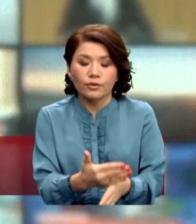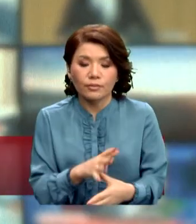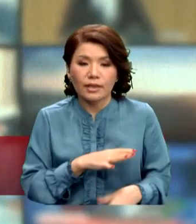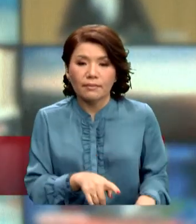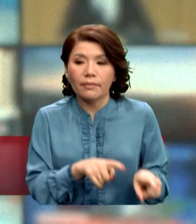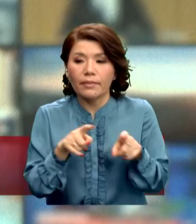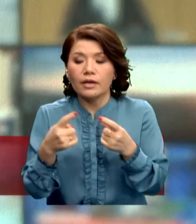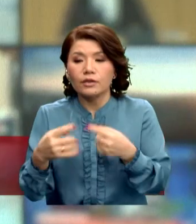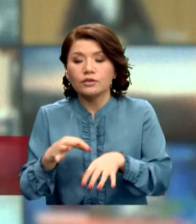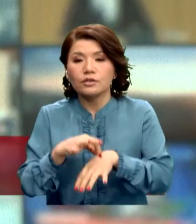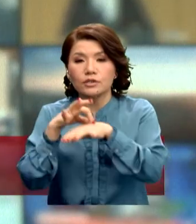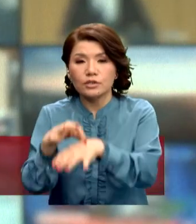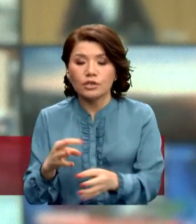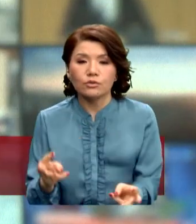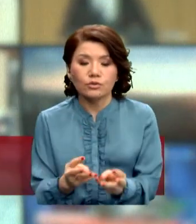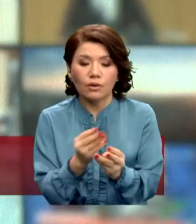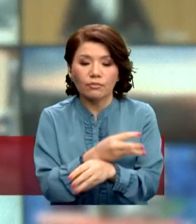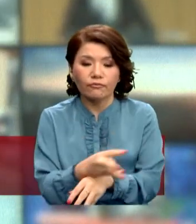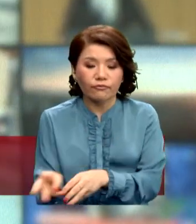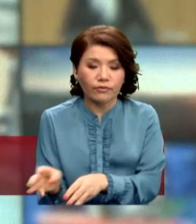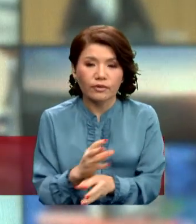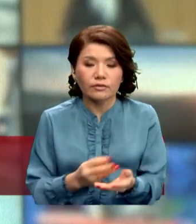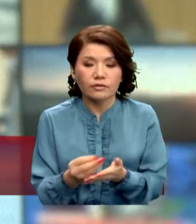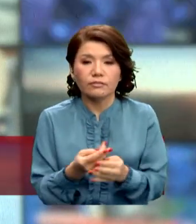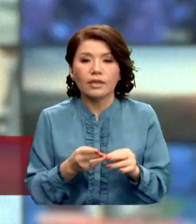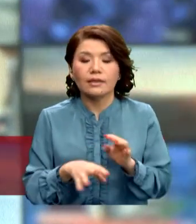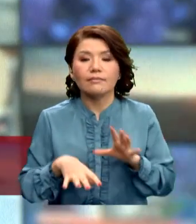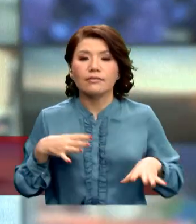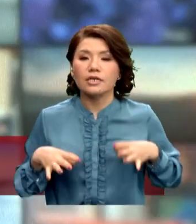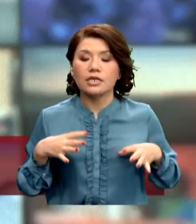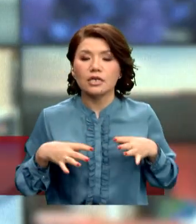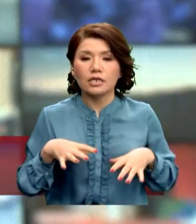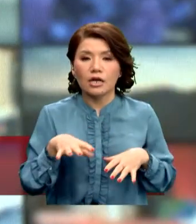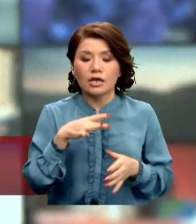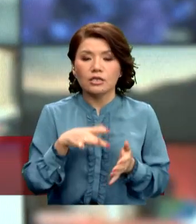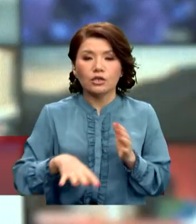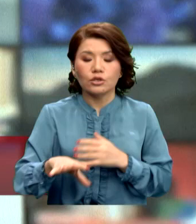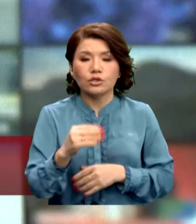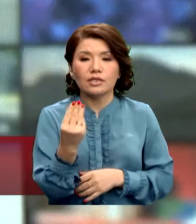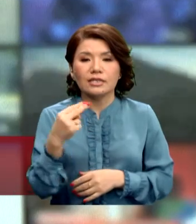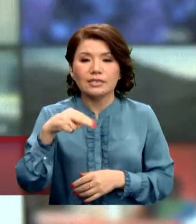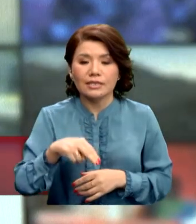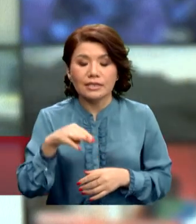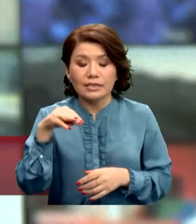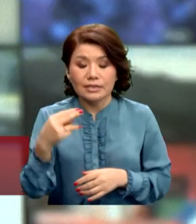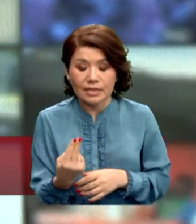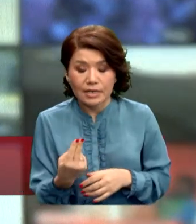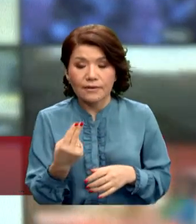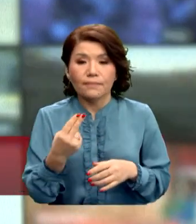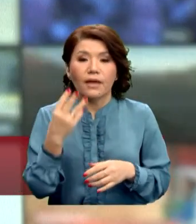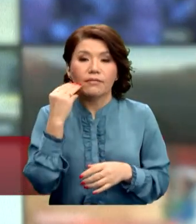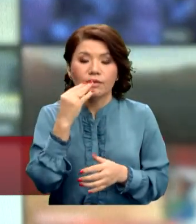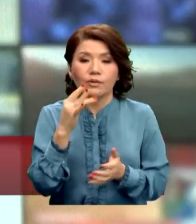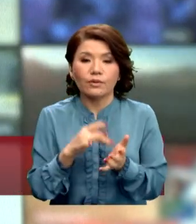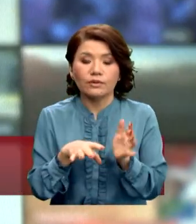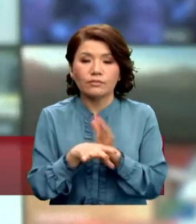Ликвидировано сразу несколько очагов возгорания. Это итоги сейсмотренировки, которая состоялась в одном из торговых центров Алматы. Наши корреспонденты